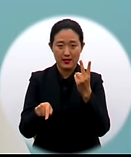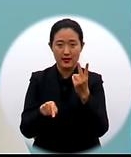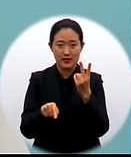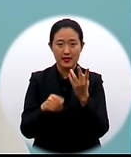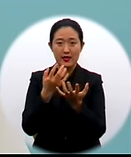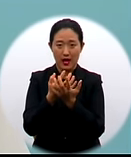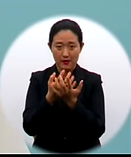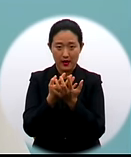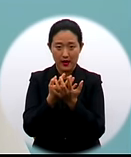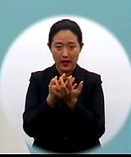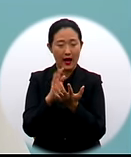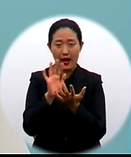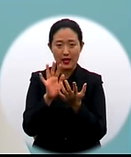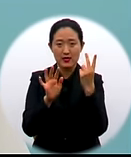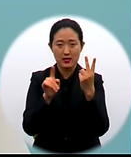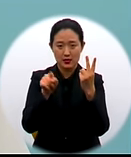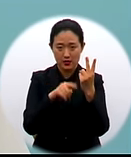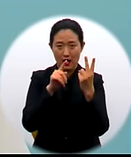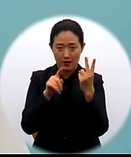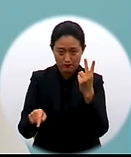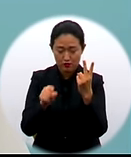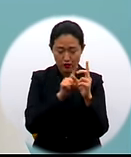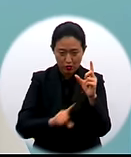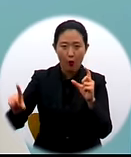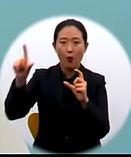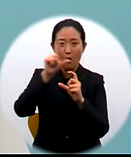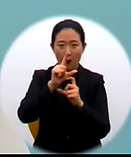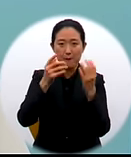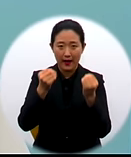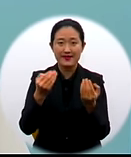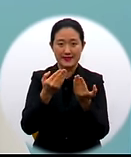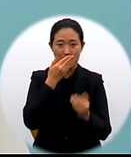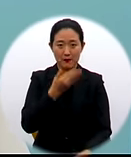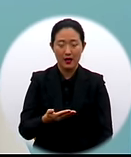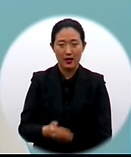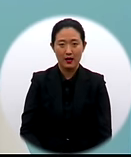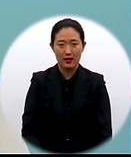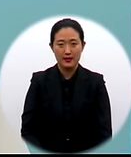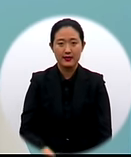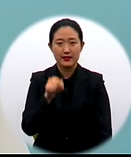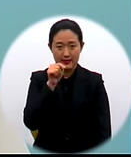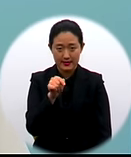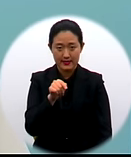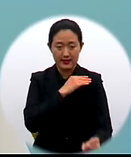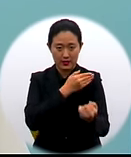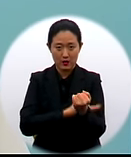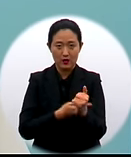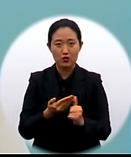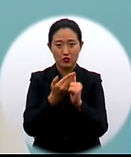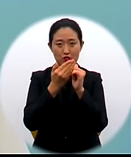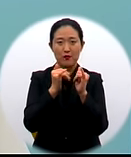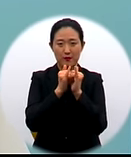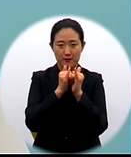일하는데 알고 보니까 한 명이라면 1인분을 일하는데 두 명이라면 2 플러스 알파라는 업무 시너지를 내는 겁니다. 그리고 이